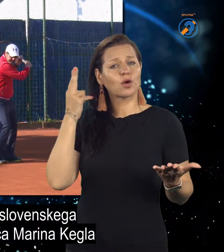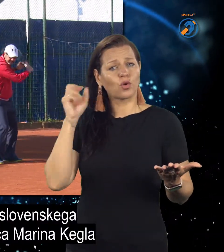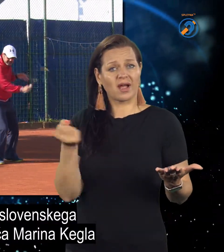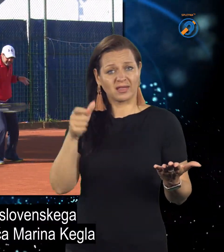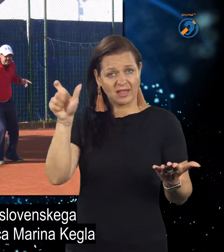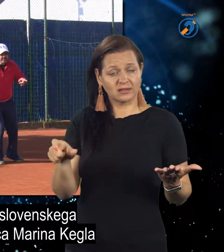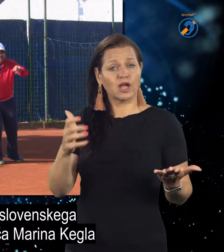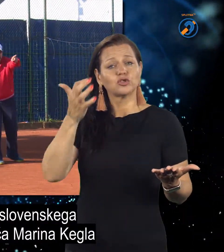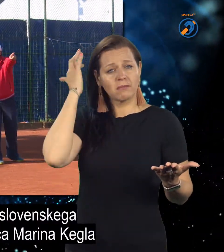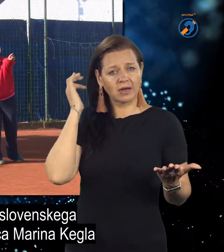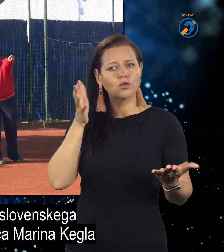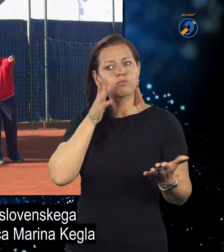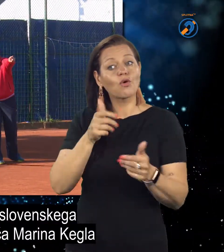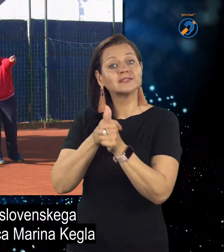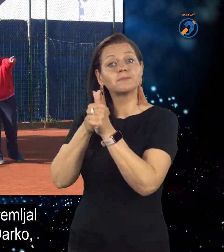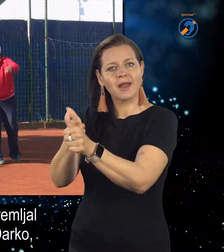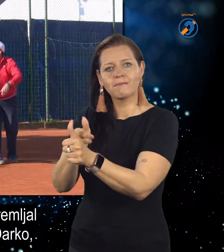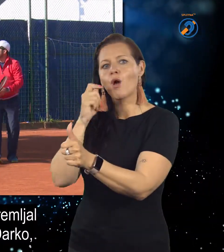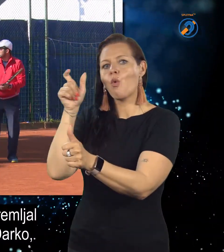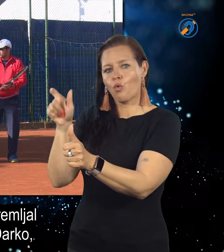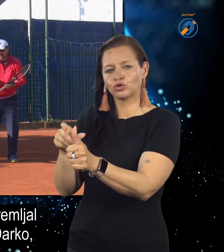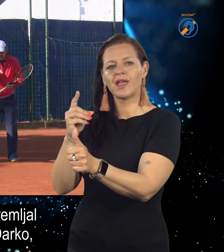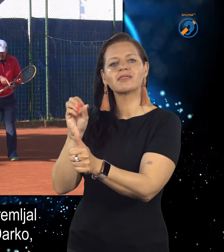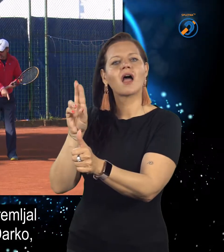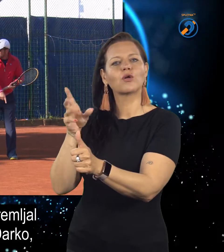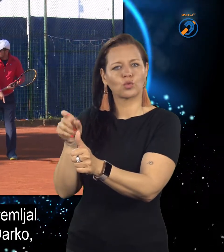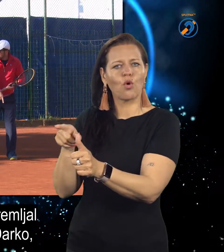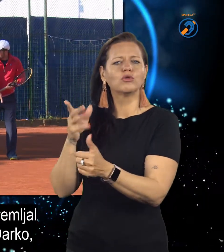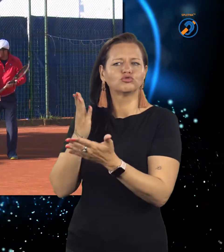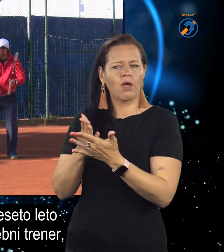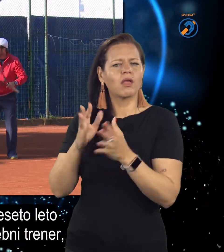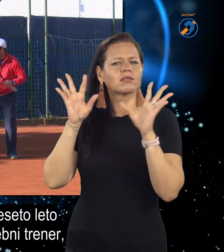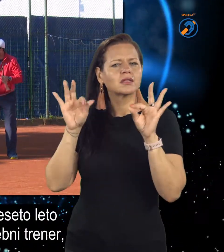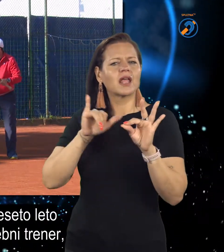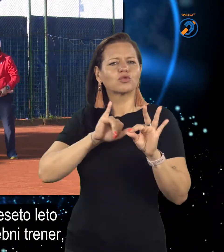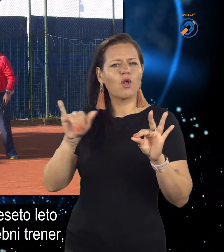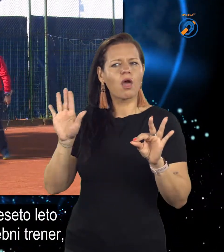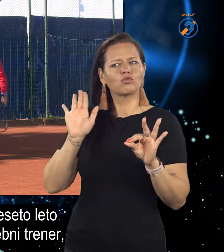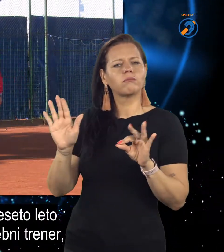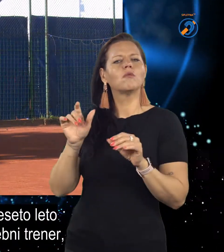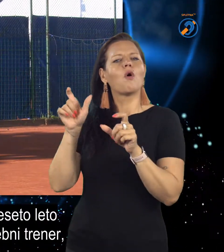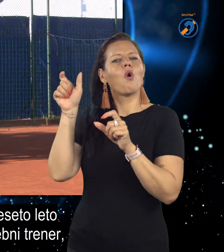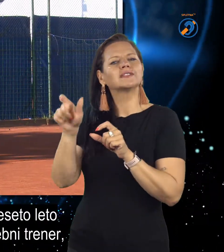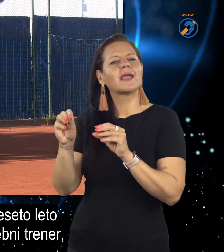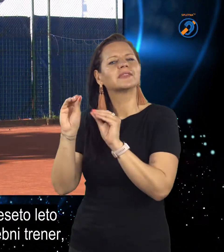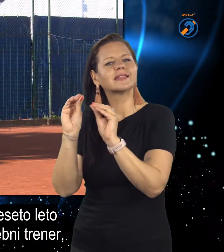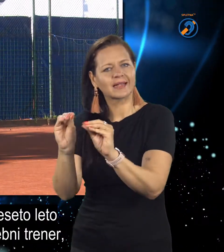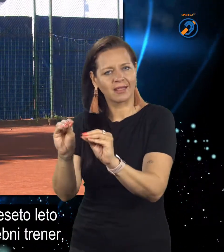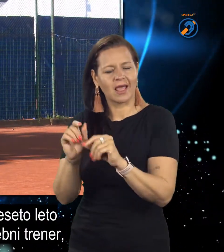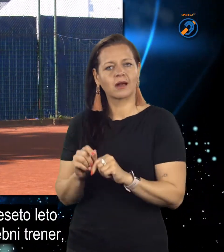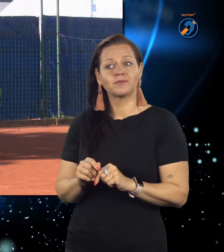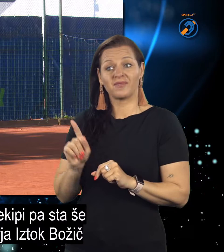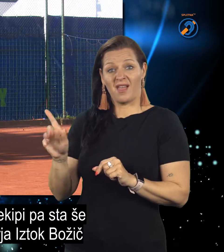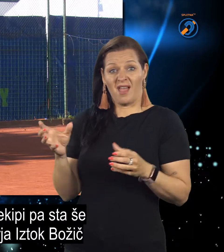Najboljšega slovenskega gluhega tenisača Marina Kegla bo spremljal oče Darko, ki je že 10. leto njegov osebni